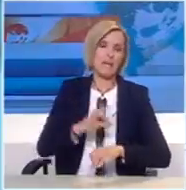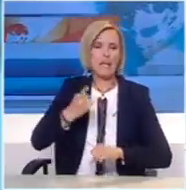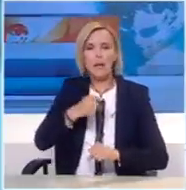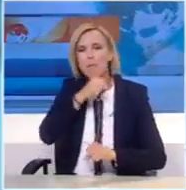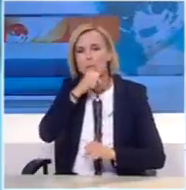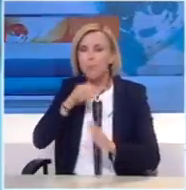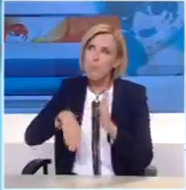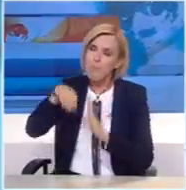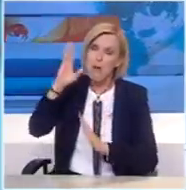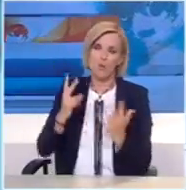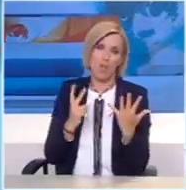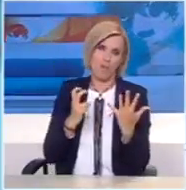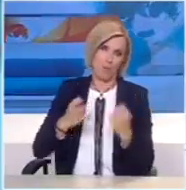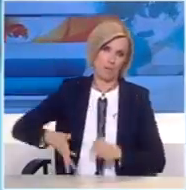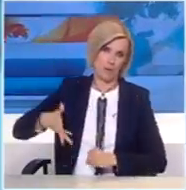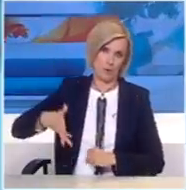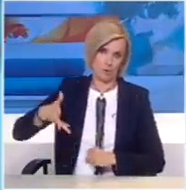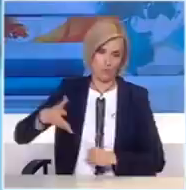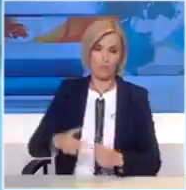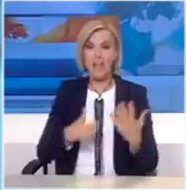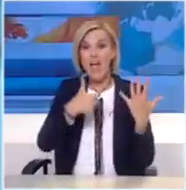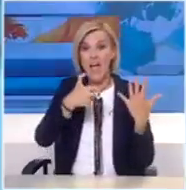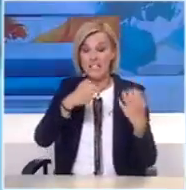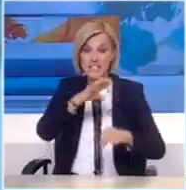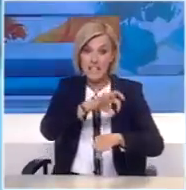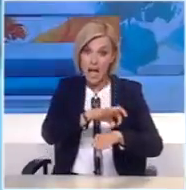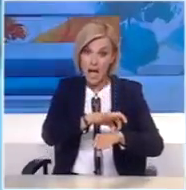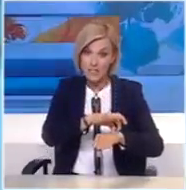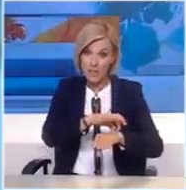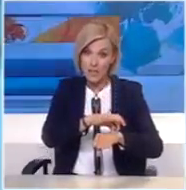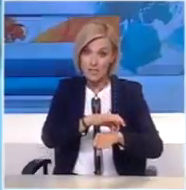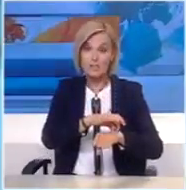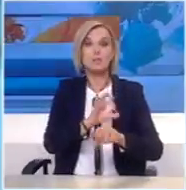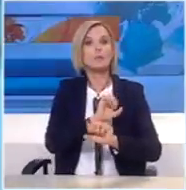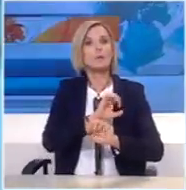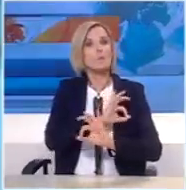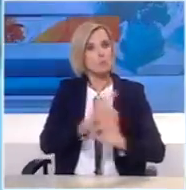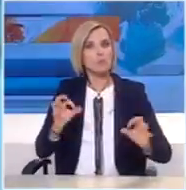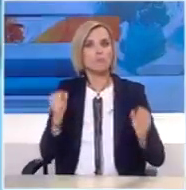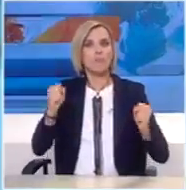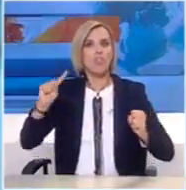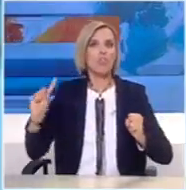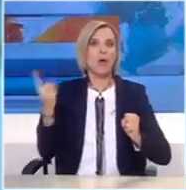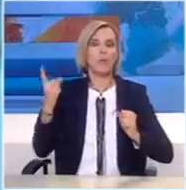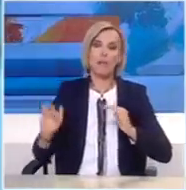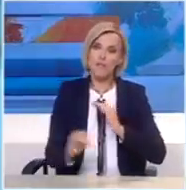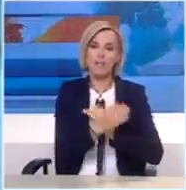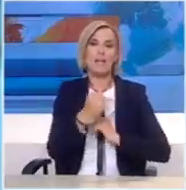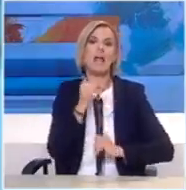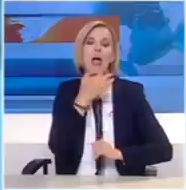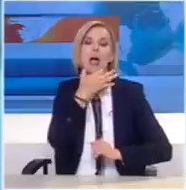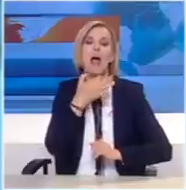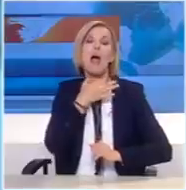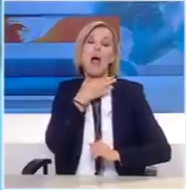ηλικιωμένοι 70 ετών και άνω. 60 ασθενείς έχουν εξέλθει από τις μονάδες εντατικής θεραπείας.